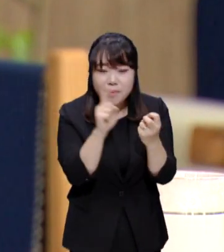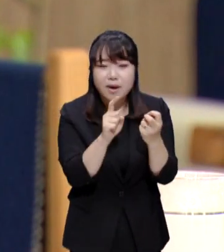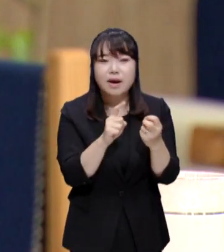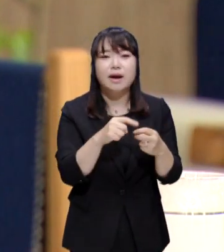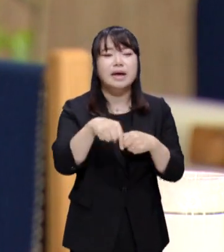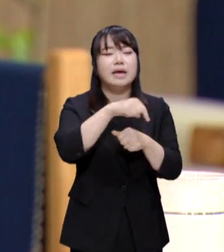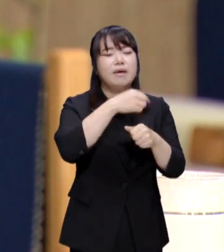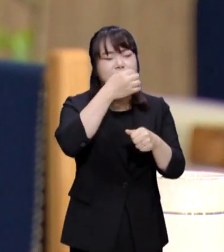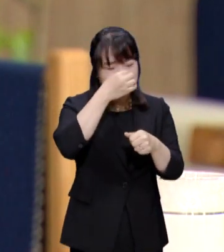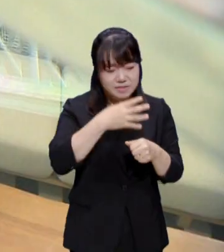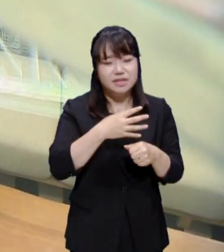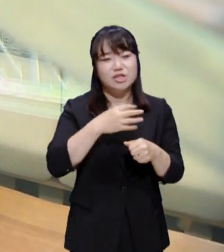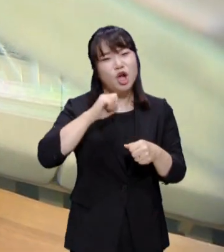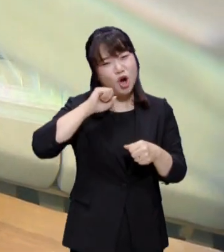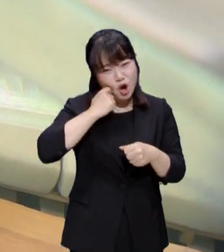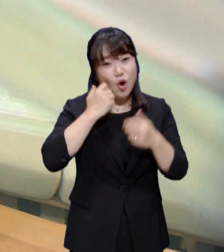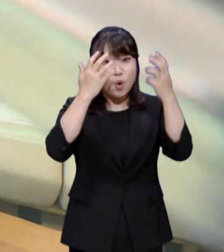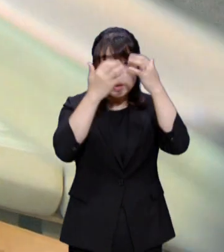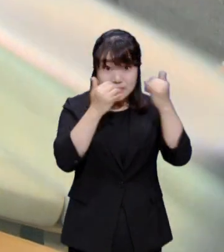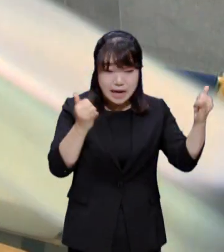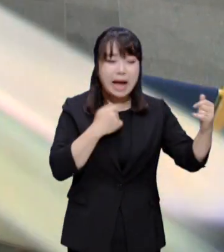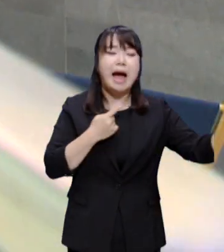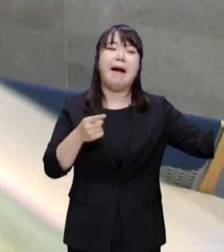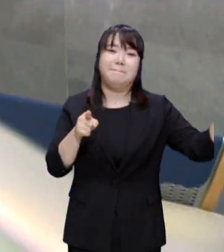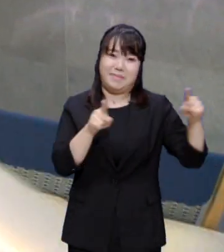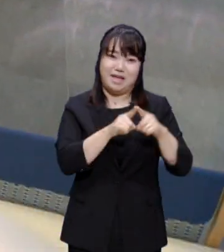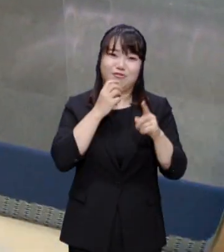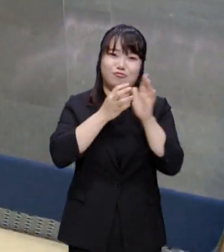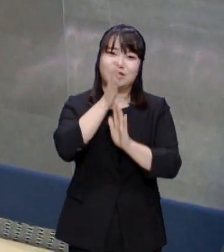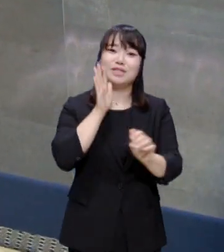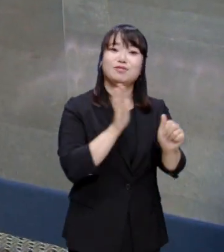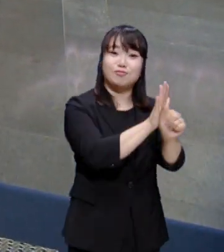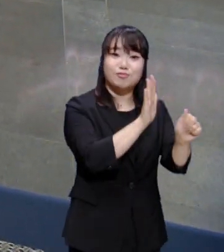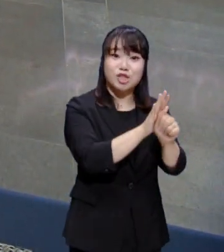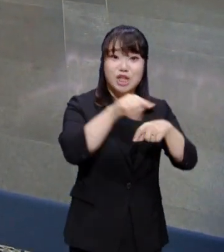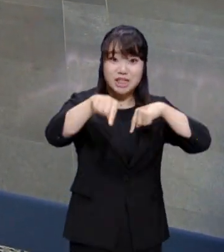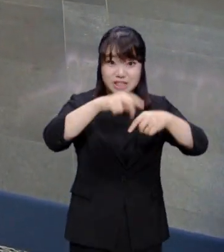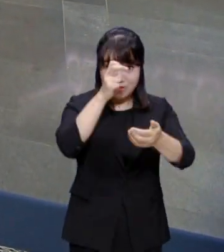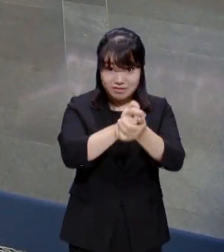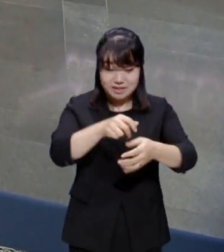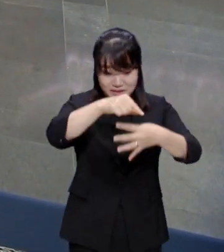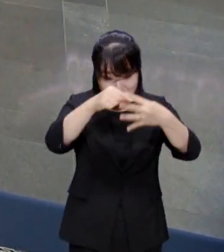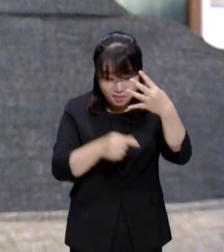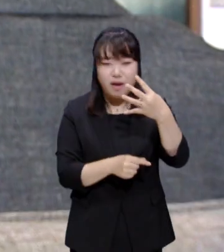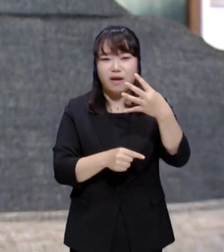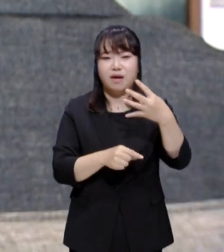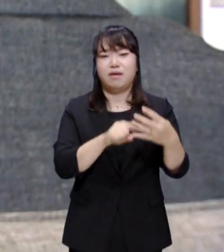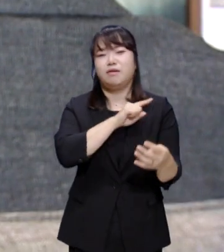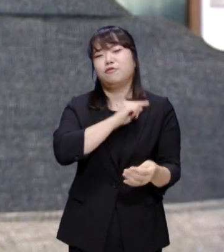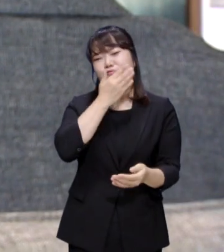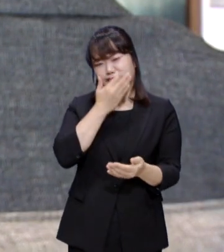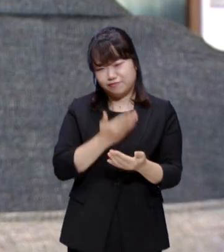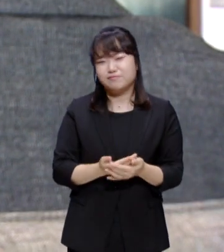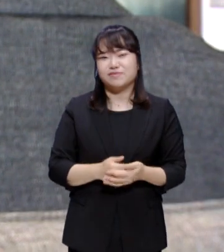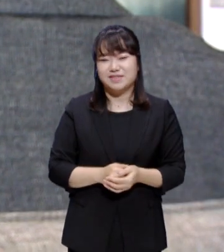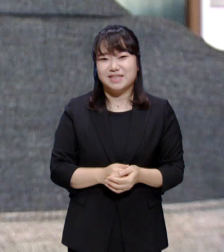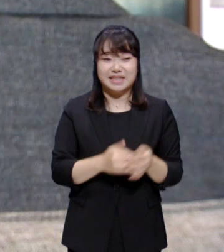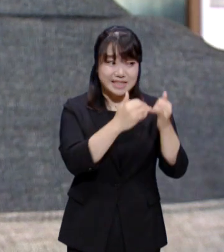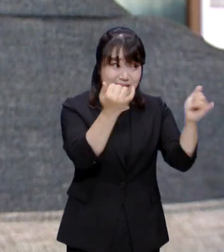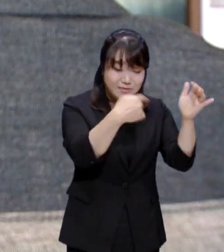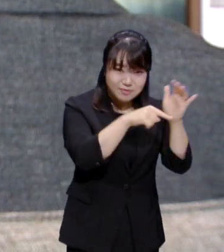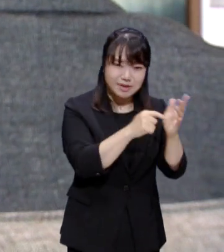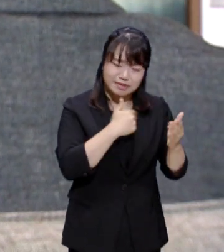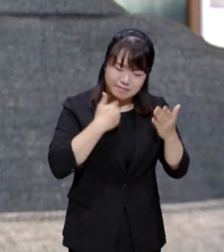약자와의 동행이라고 보는 거죠. 지금 서울시는 우리 시민을 위해서 정말 열심히